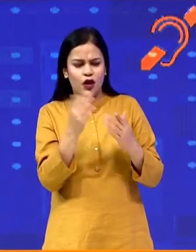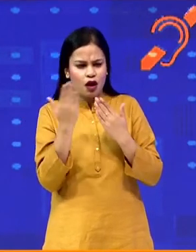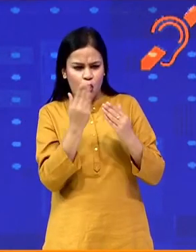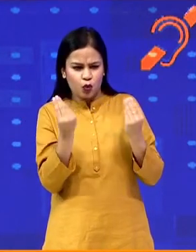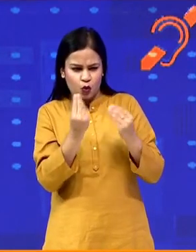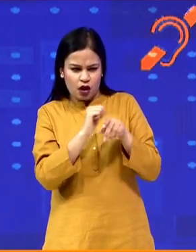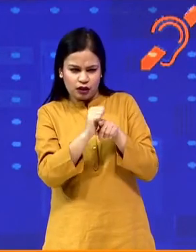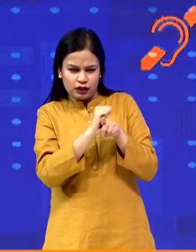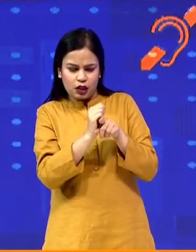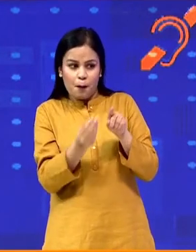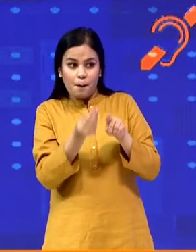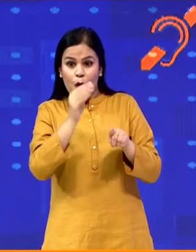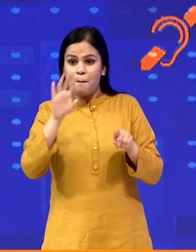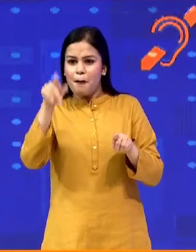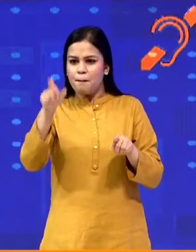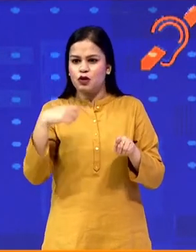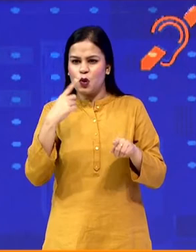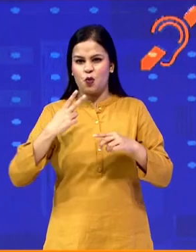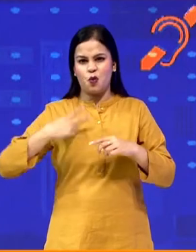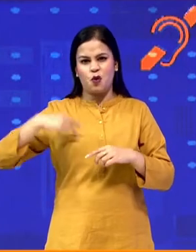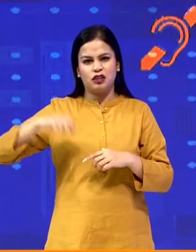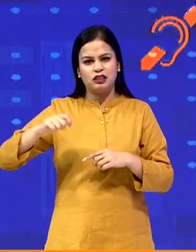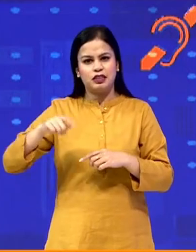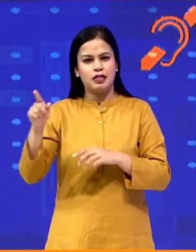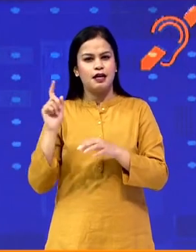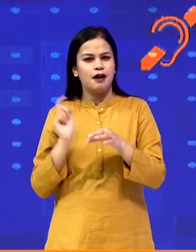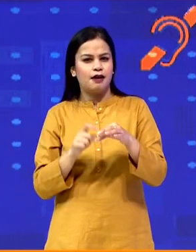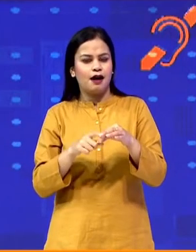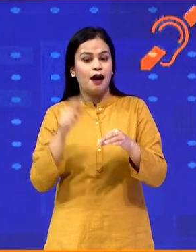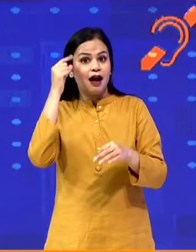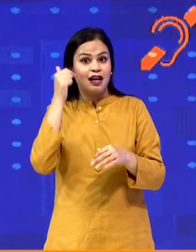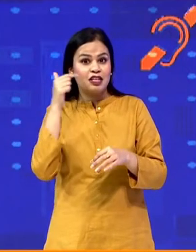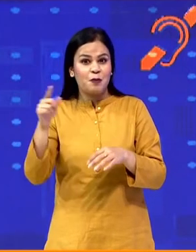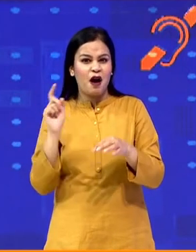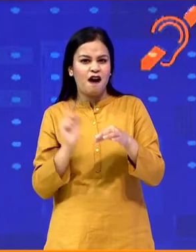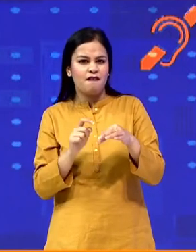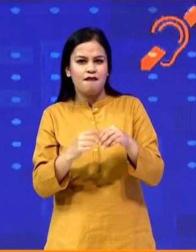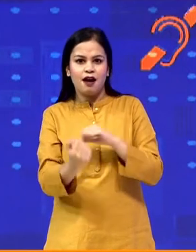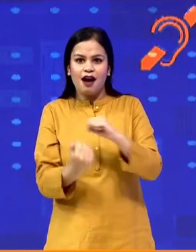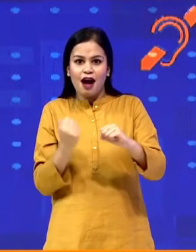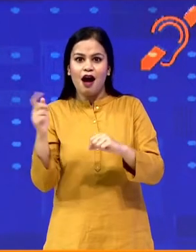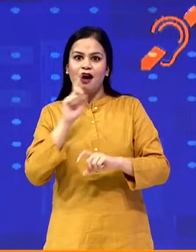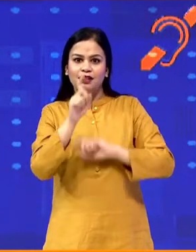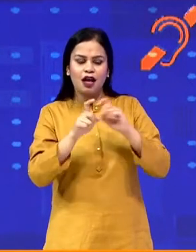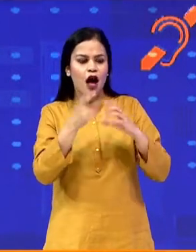अपने कठिन से कठिन सवाल पूछ कर वह भी आज पुरी कर दी